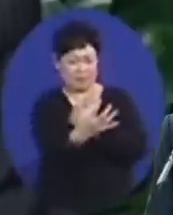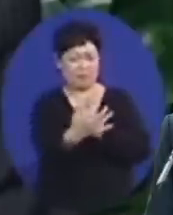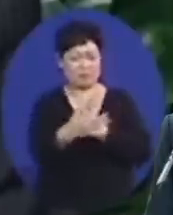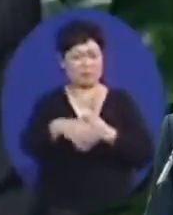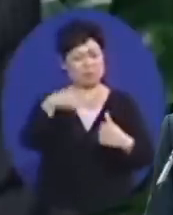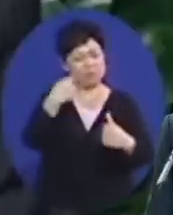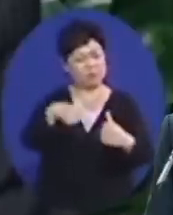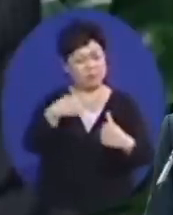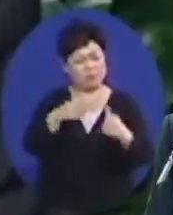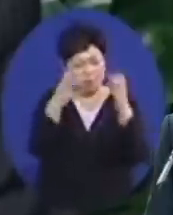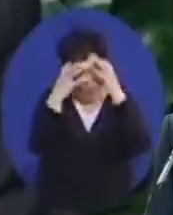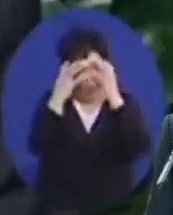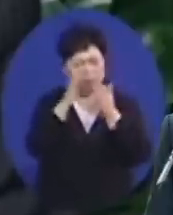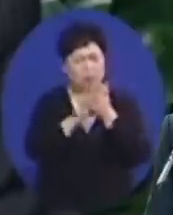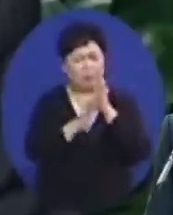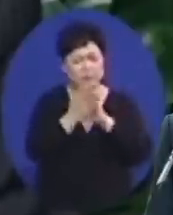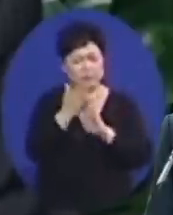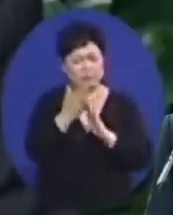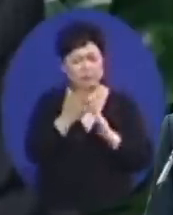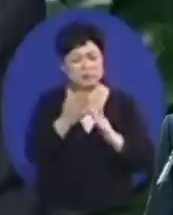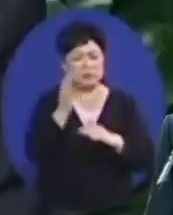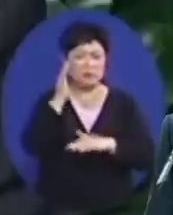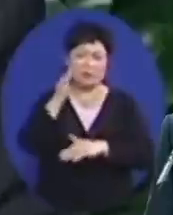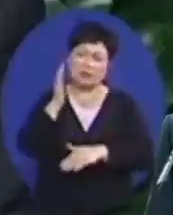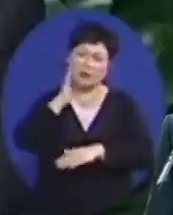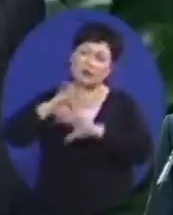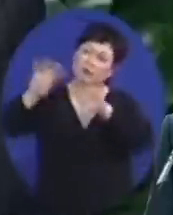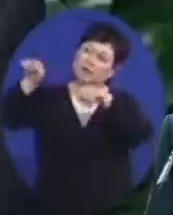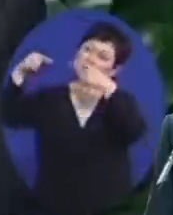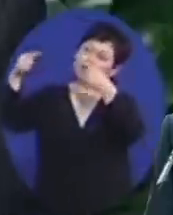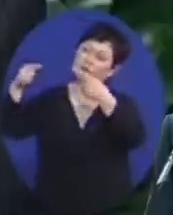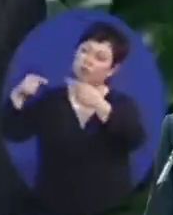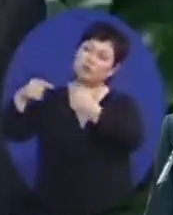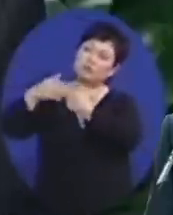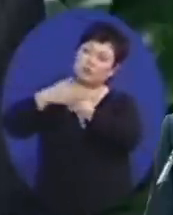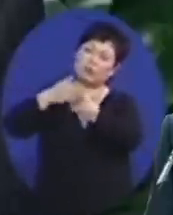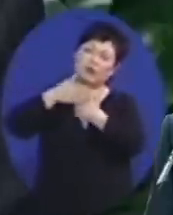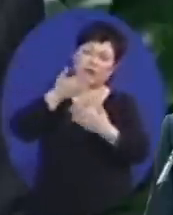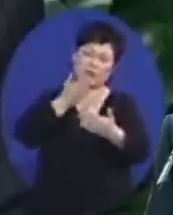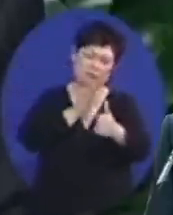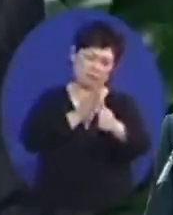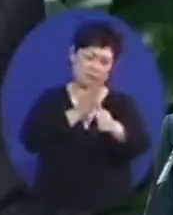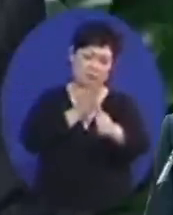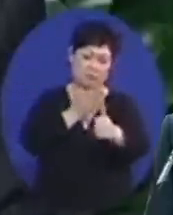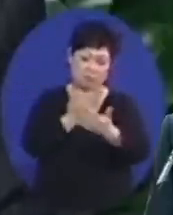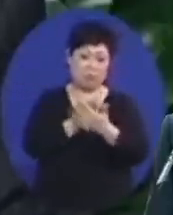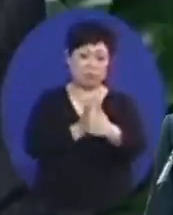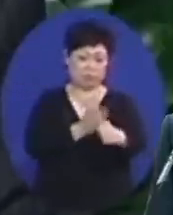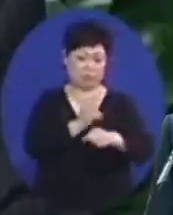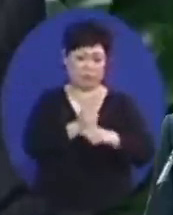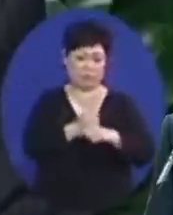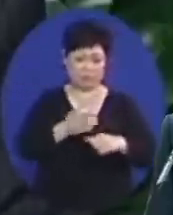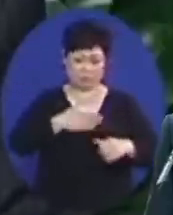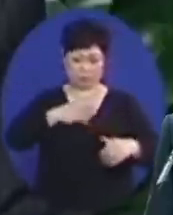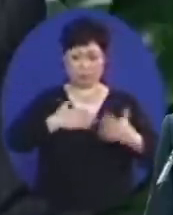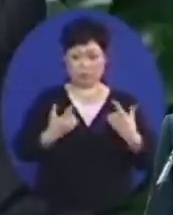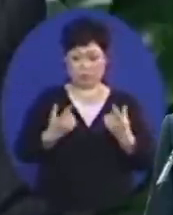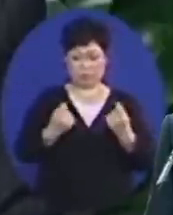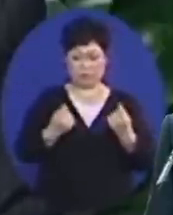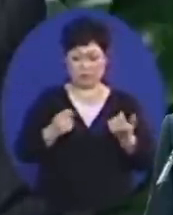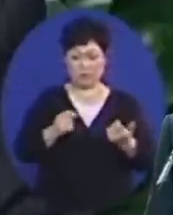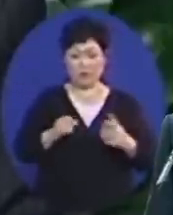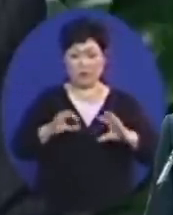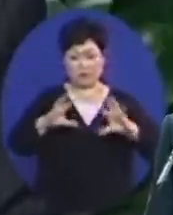가도록 하나님께 기도하는 데 도와달라 그러셨습니다. 저도 요사에 기도할 때 늘 그렇게 기도합니다. 하나님, 내가 세상을 뜰 때 고통 당하지